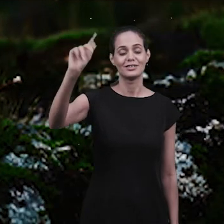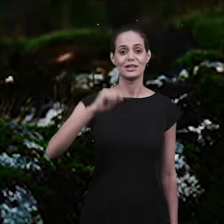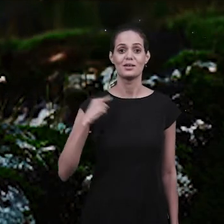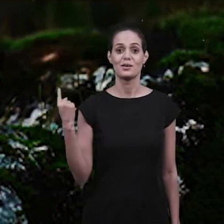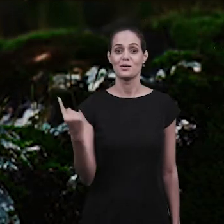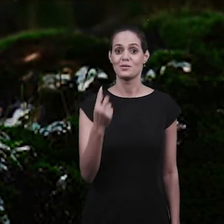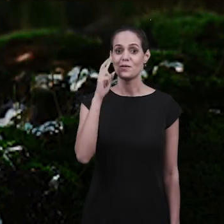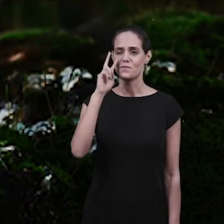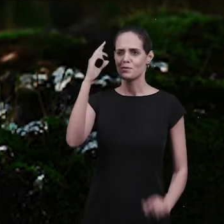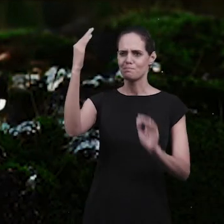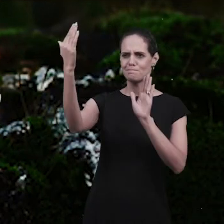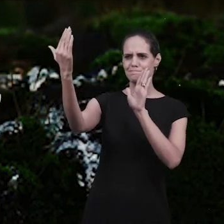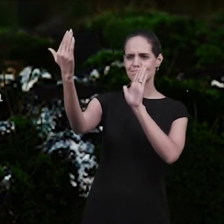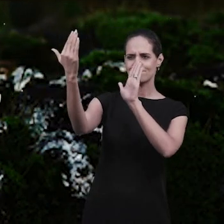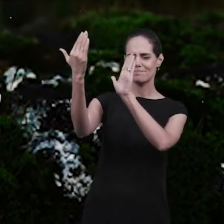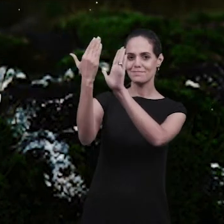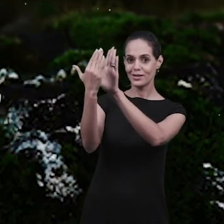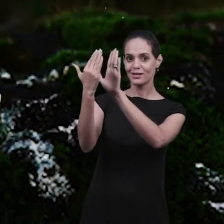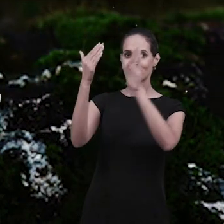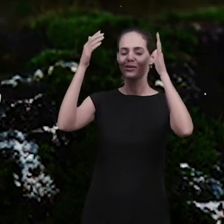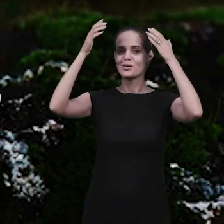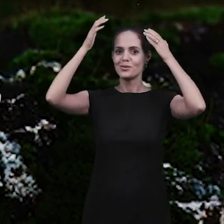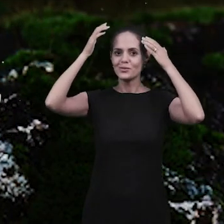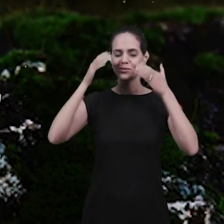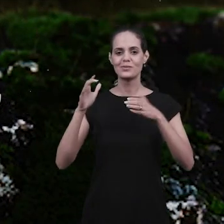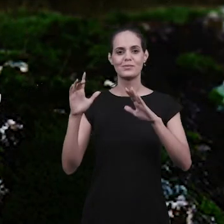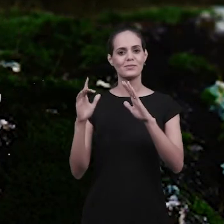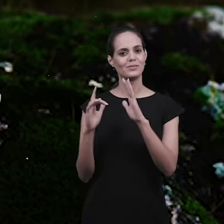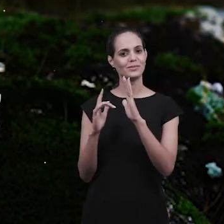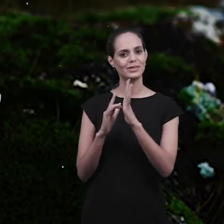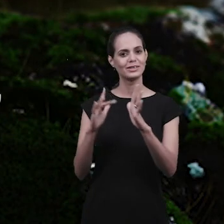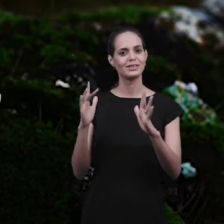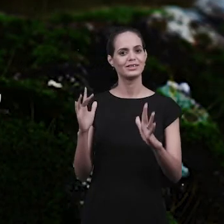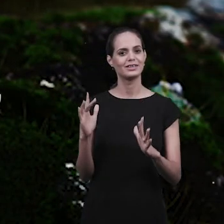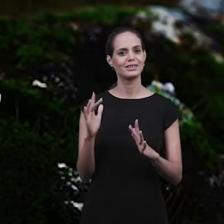Glória. Veremos o Rei